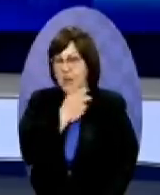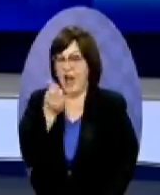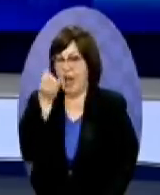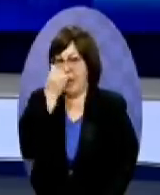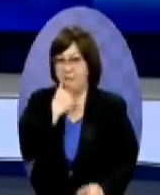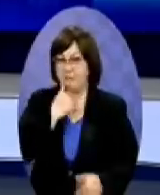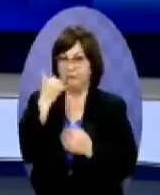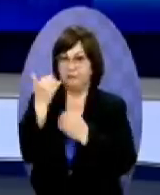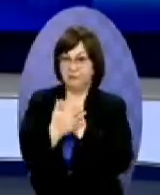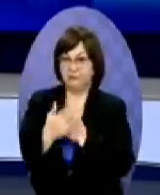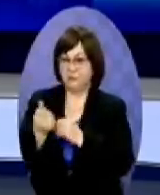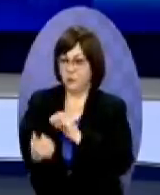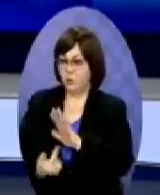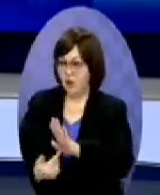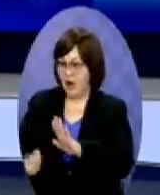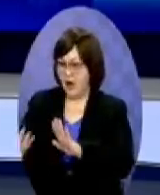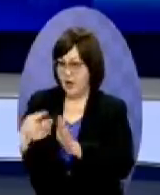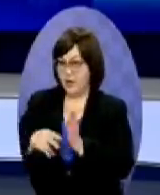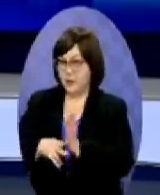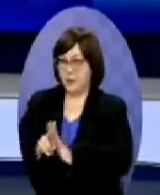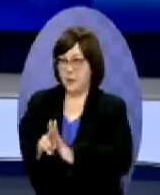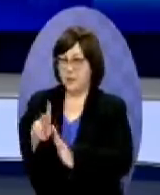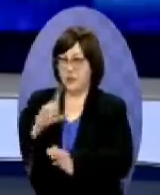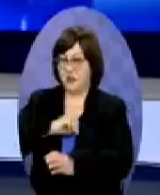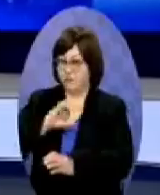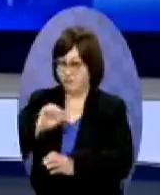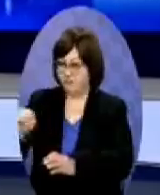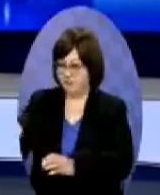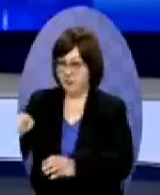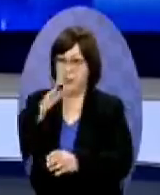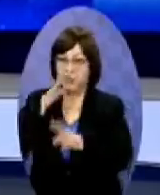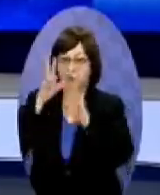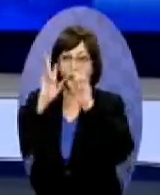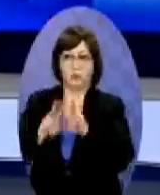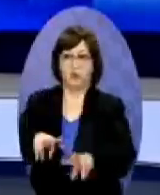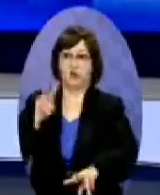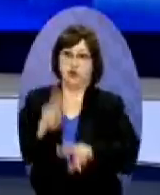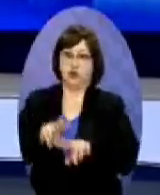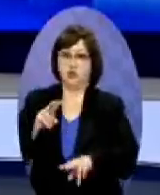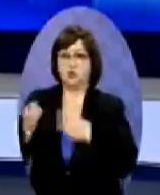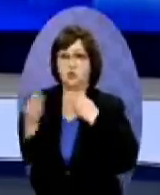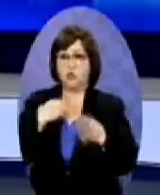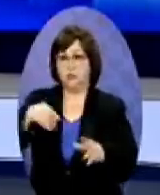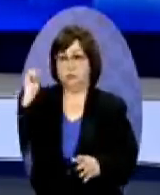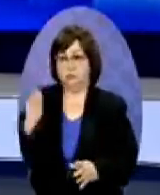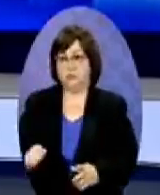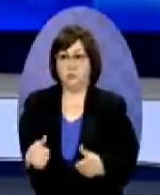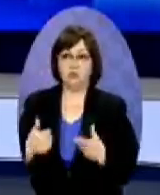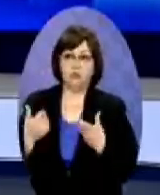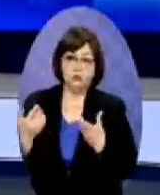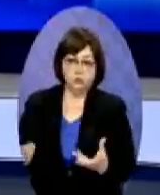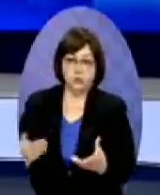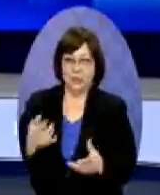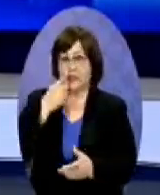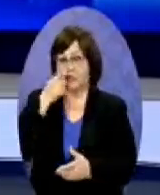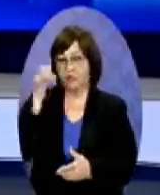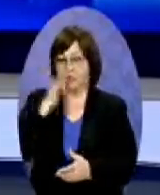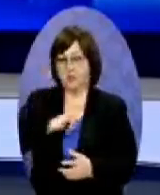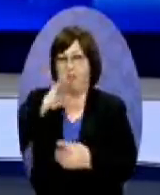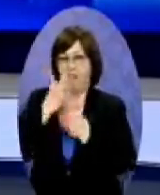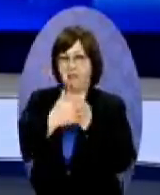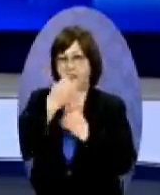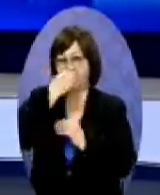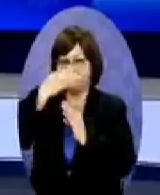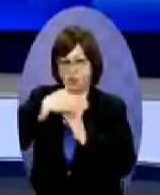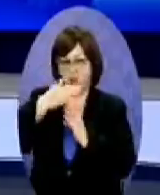тодорхойгүй их хэмжээний өмч хөрөнгө эзэмссэн шалтгаанаар бүх насаар нь хорих ялыг шүүхээс оноосон байна. За энэ нь Хятадын авилгатай тэмцэх